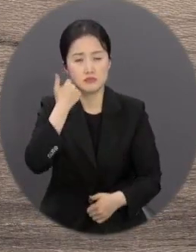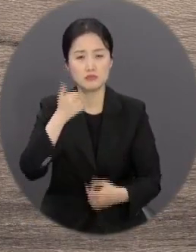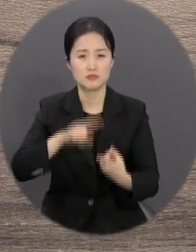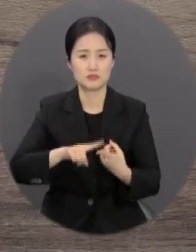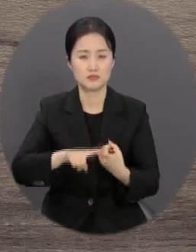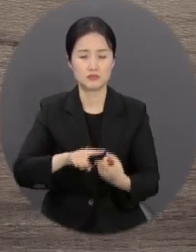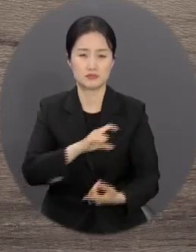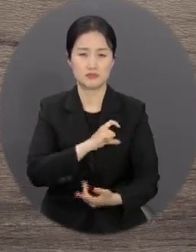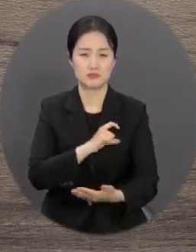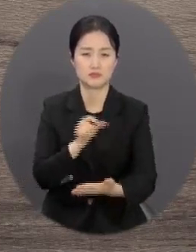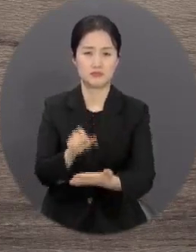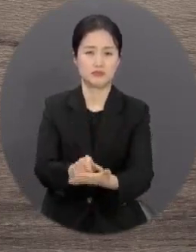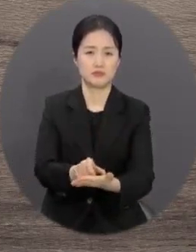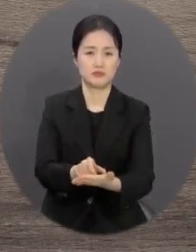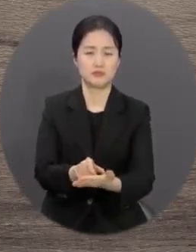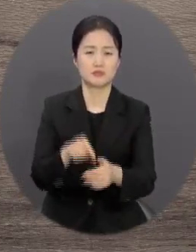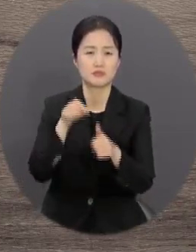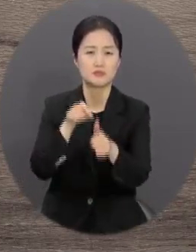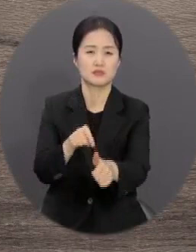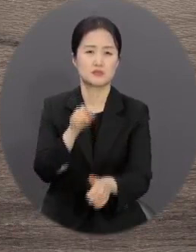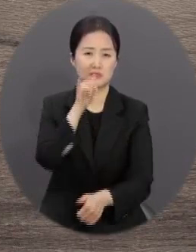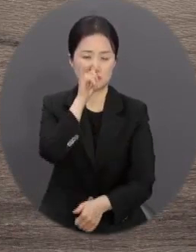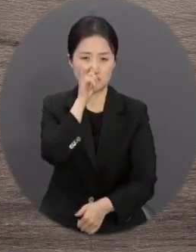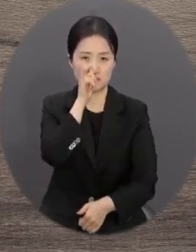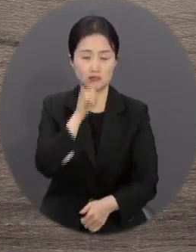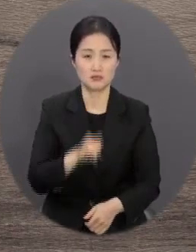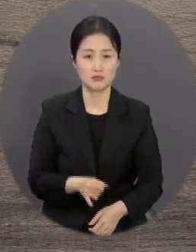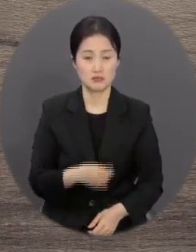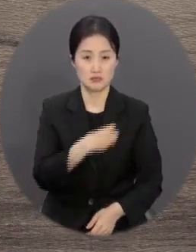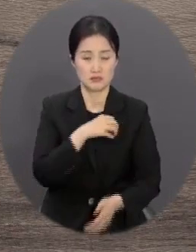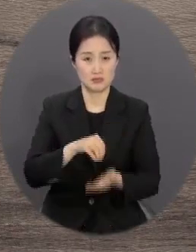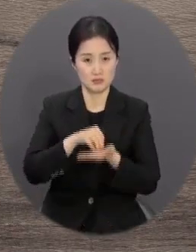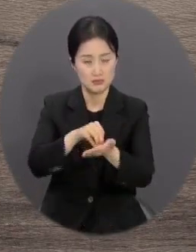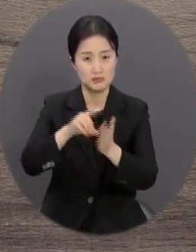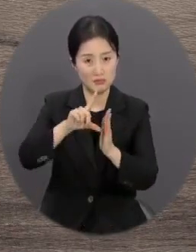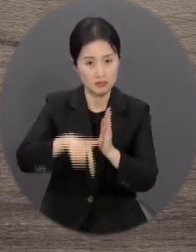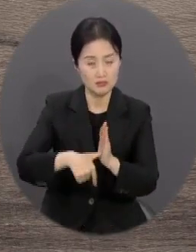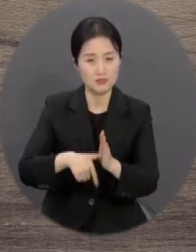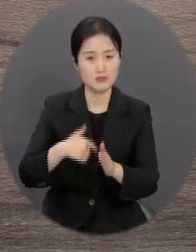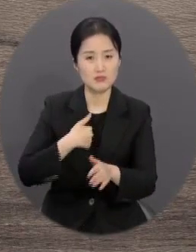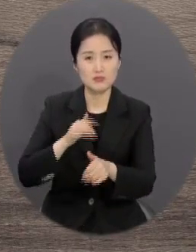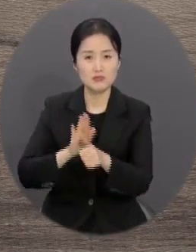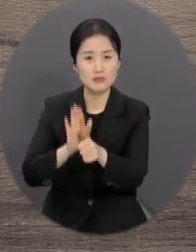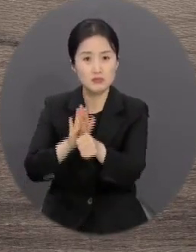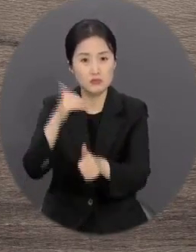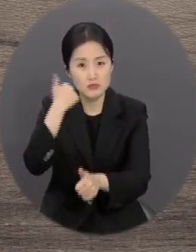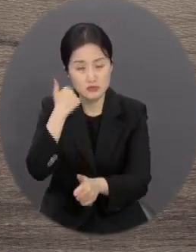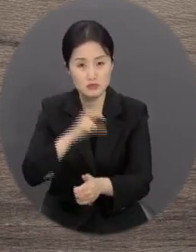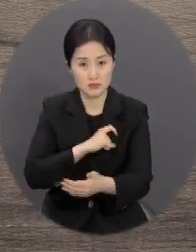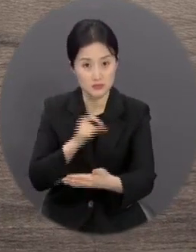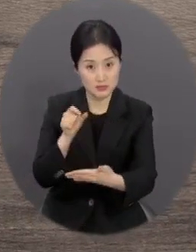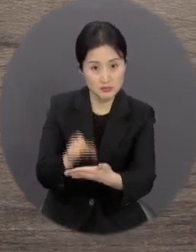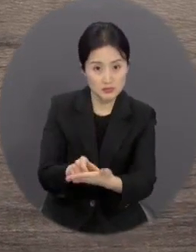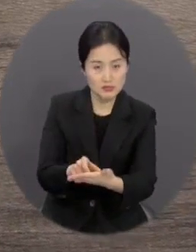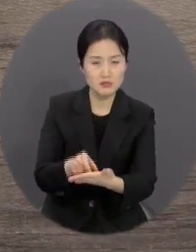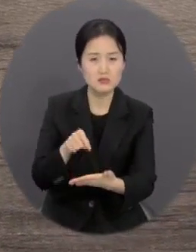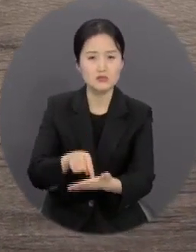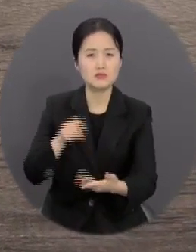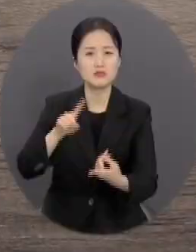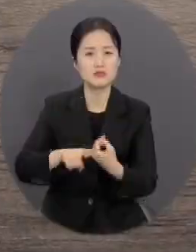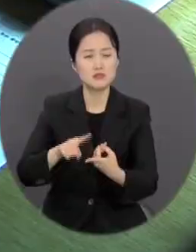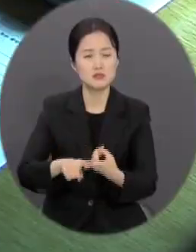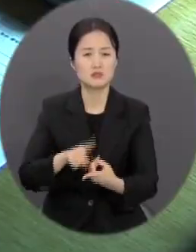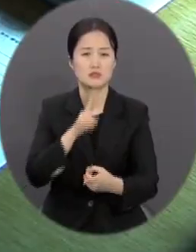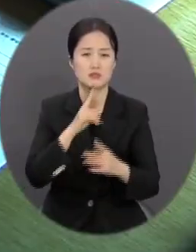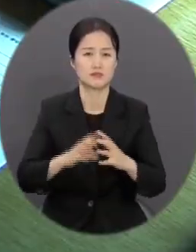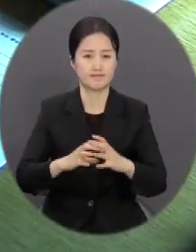있습니다. 지지하는 후보자의 이름을 입당 원서에 넣으라는 건데 이를 두고 지역 정가와 시민단체 비판이 잇따르면서